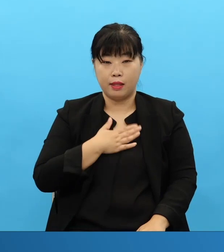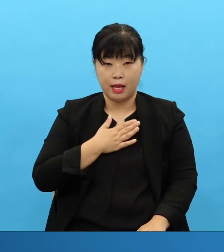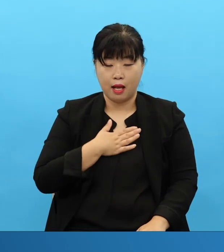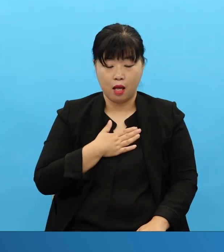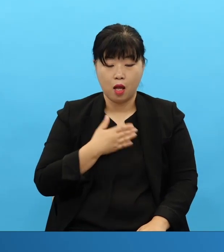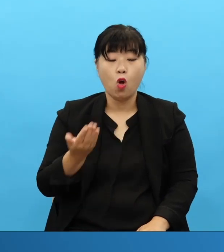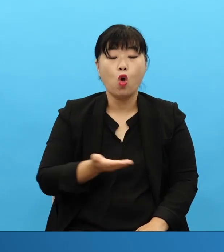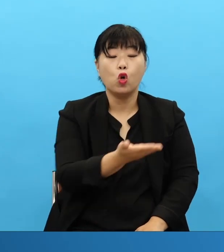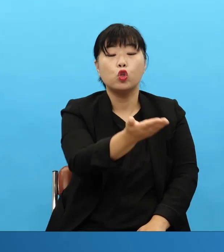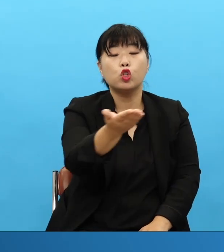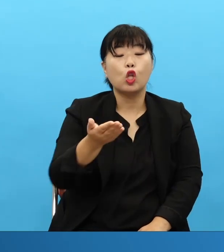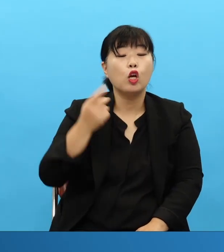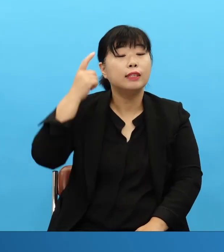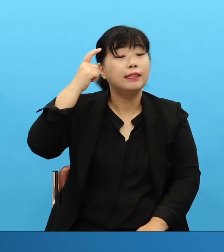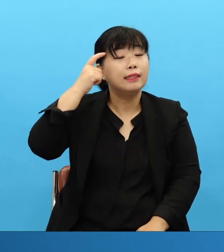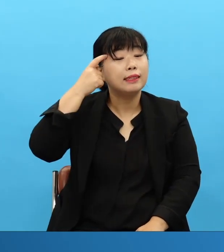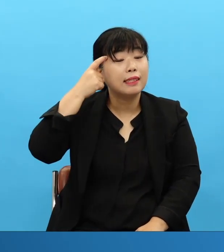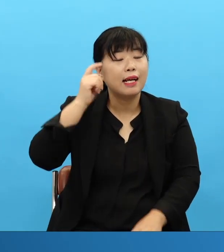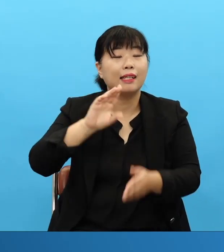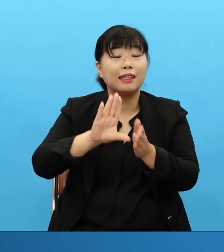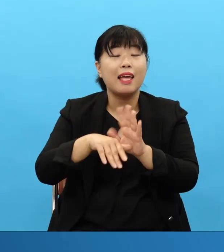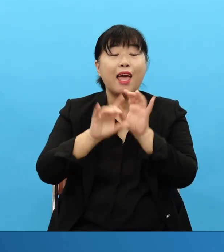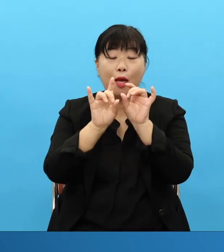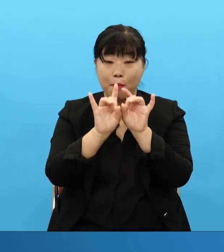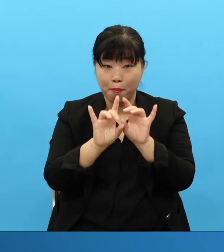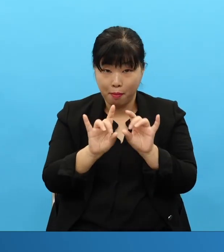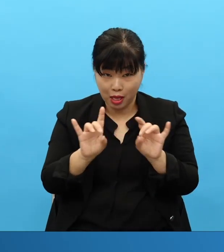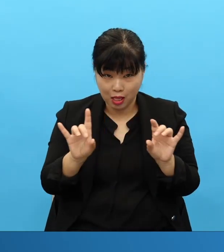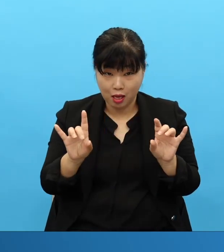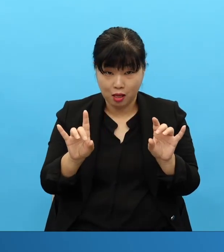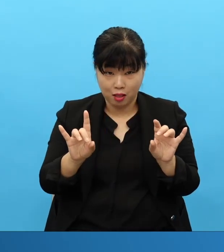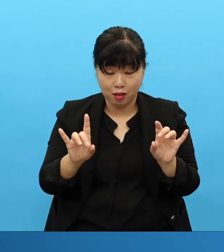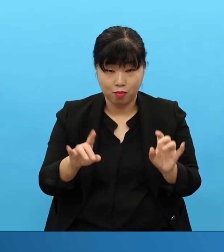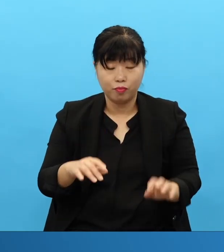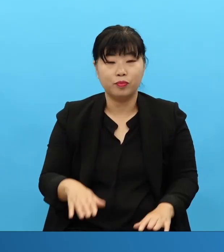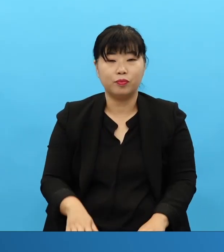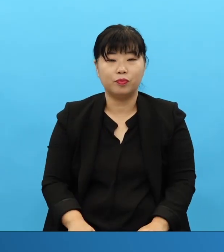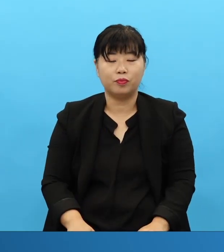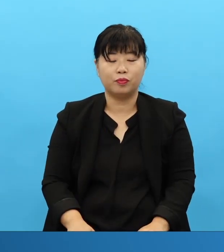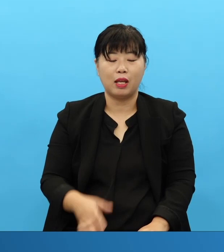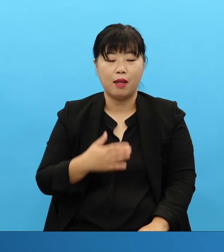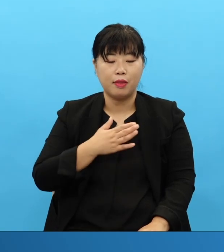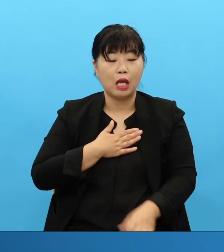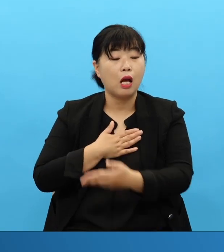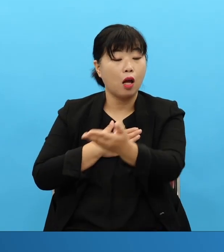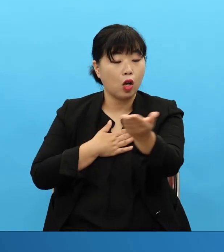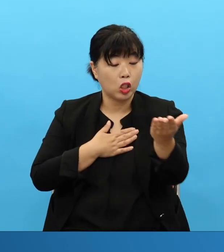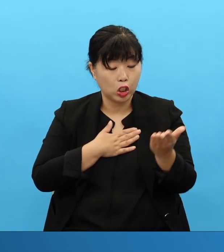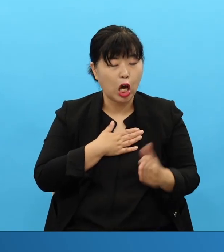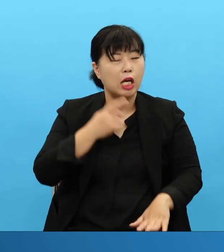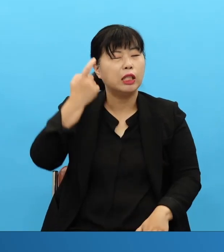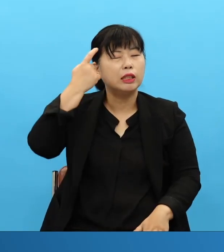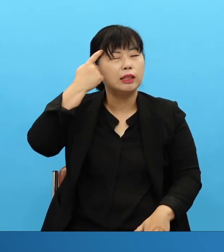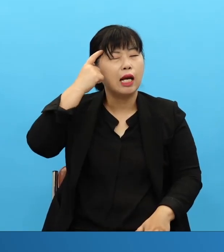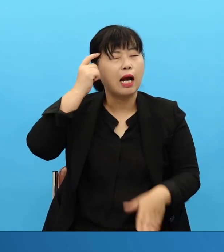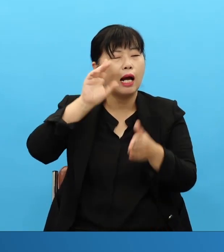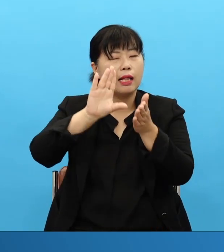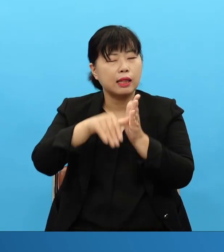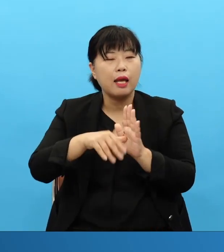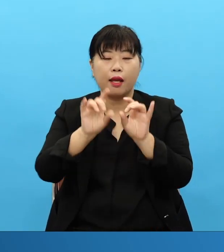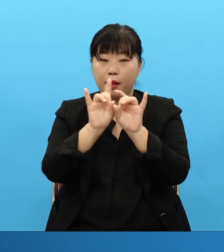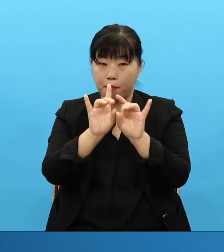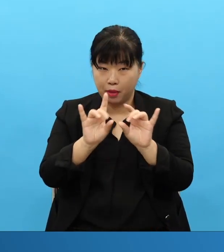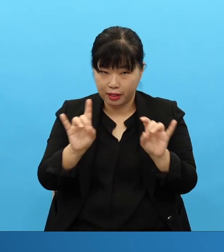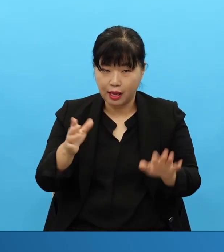너희를 생각할 때마다 뭐 생각이 나야 기도할 거 아닙니까? 생각할 때마다 나의